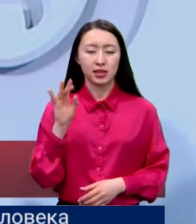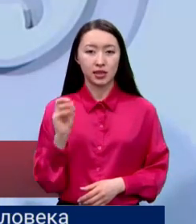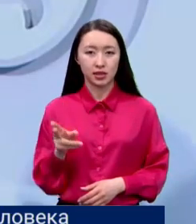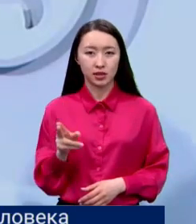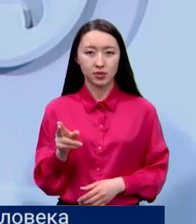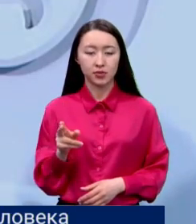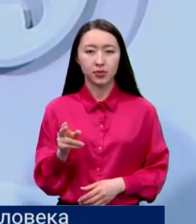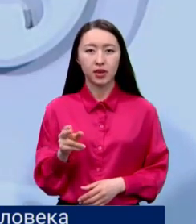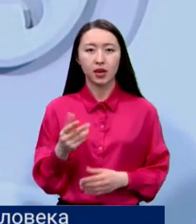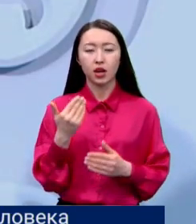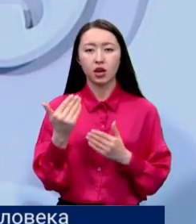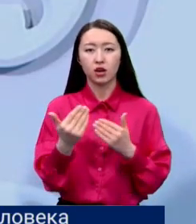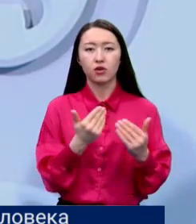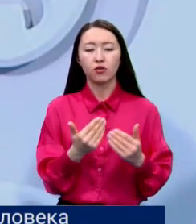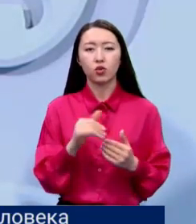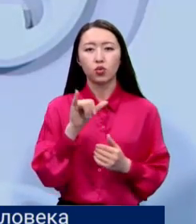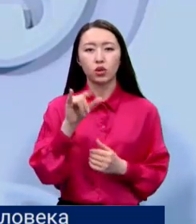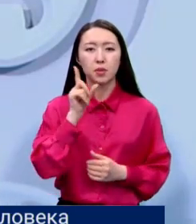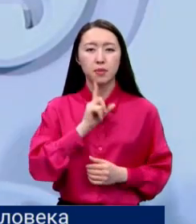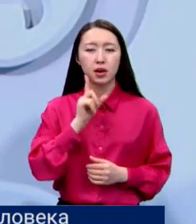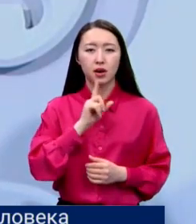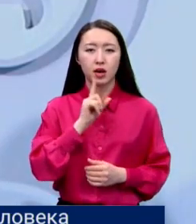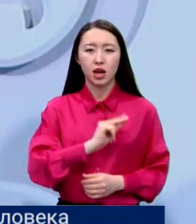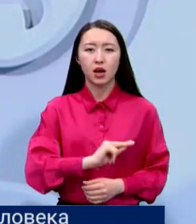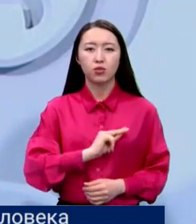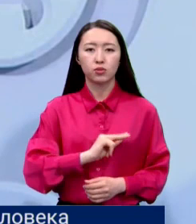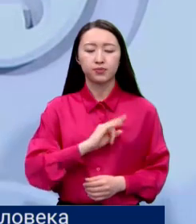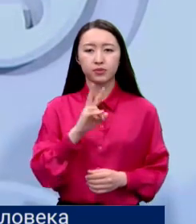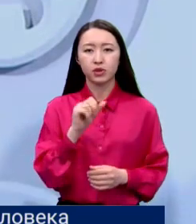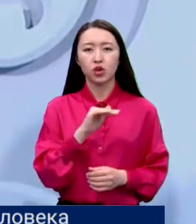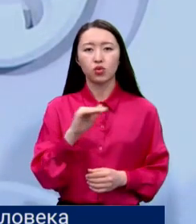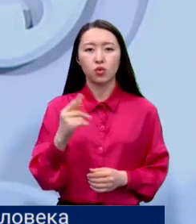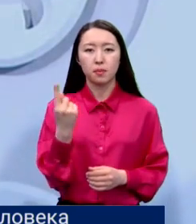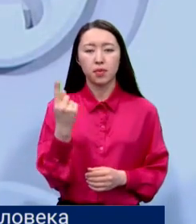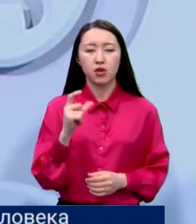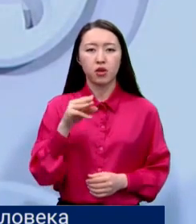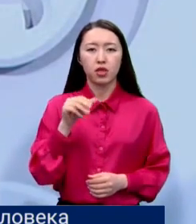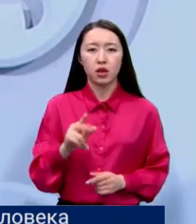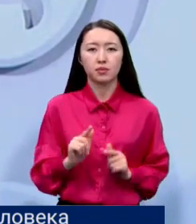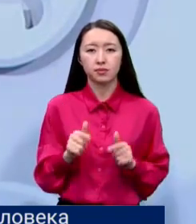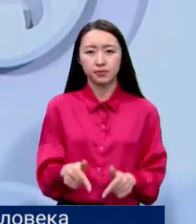ошибаюсь, значит, у них пока работа идет на уровне первого этапа.